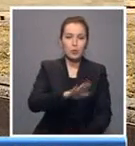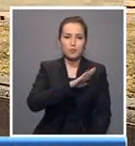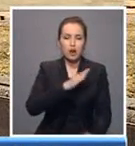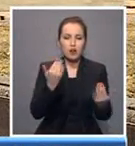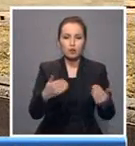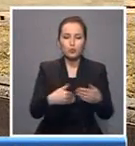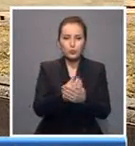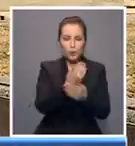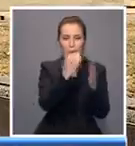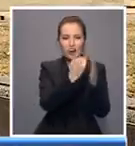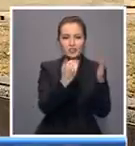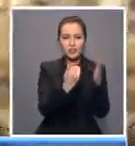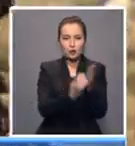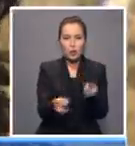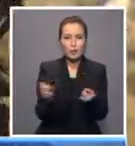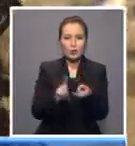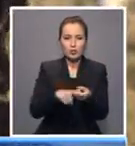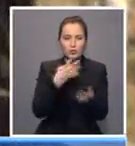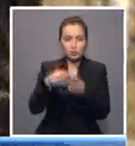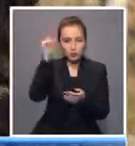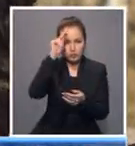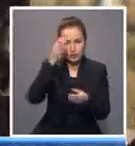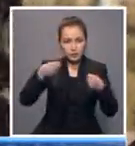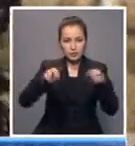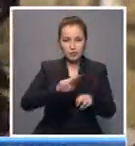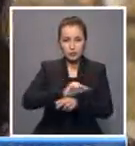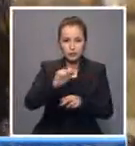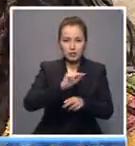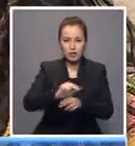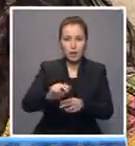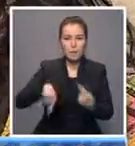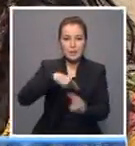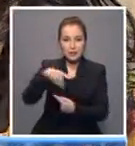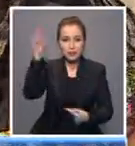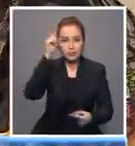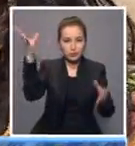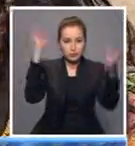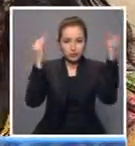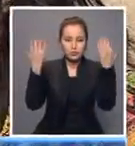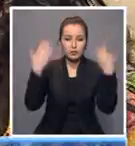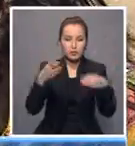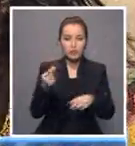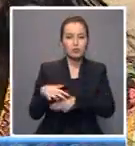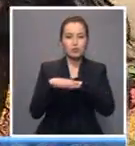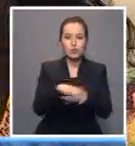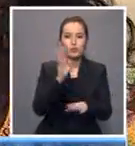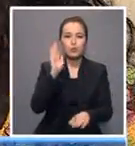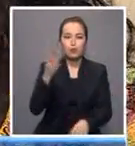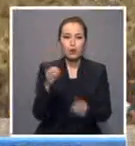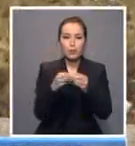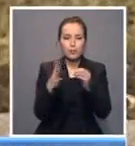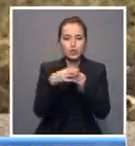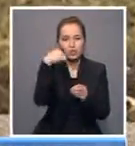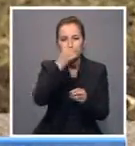жаңа бағдарлама бойынша алдымен кәсібін ашатын адам оқытылып, бизнестің қыр-сырын жетік меңгерген соң оған қаржы беріледі. 15 жылдан астам